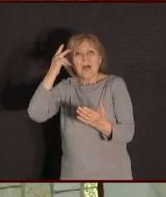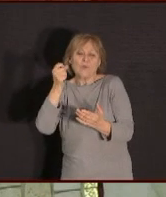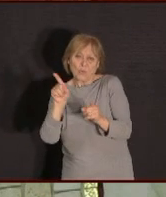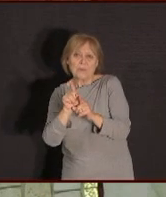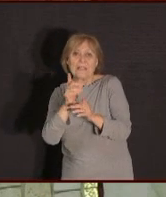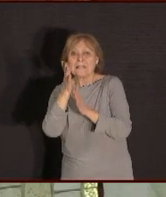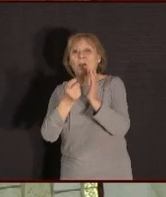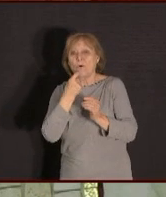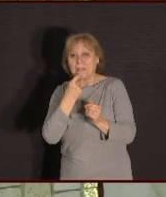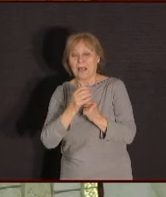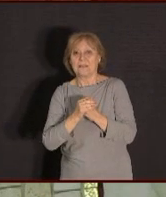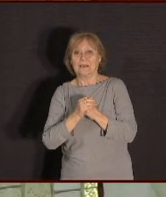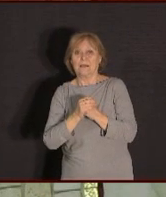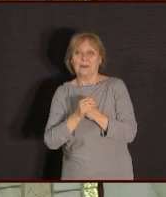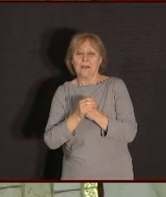jezik.